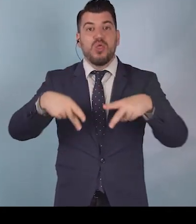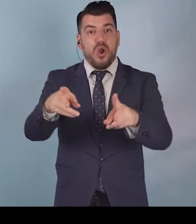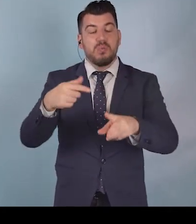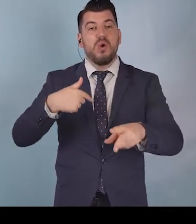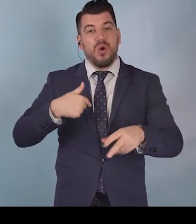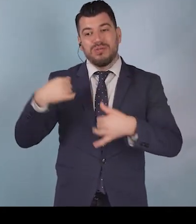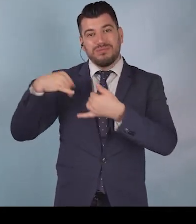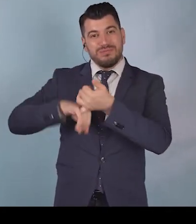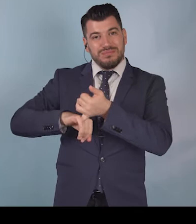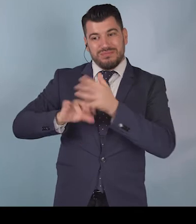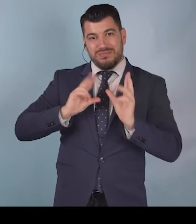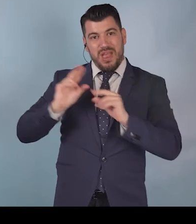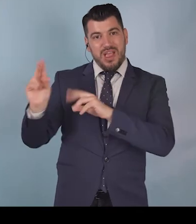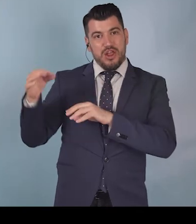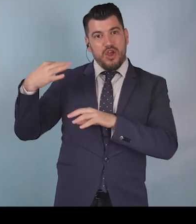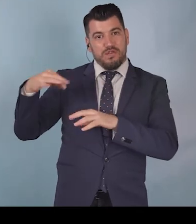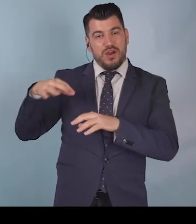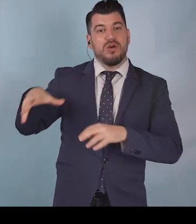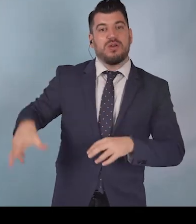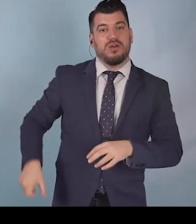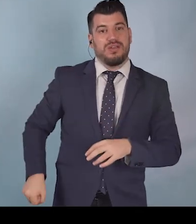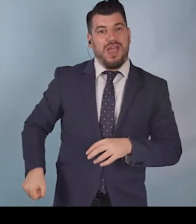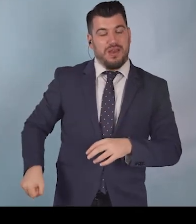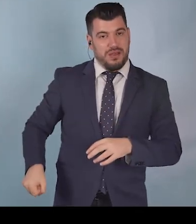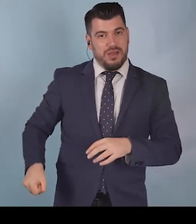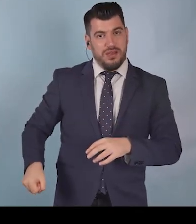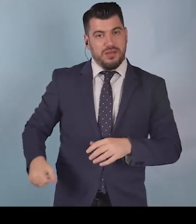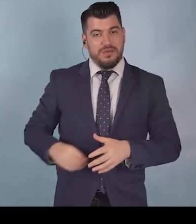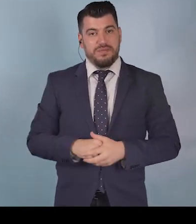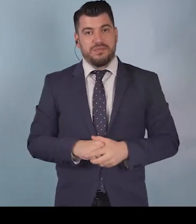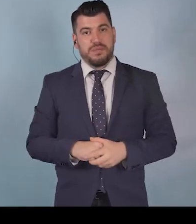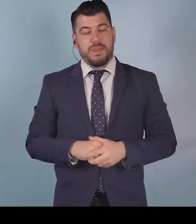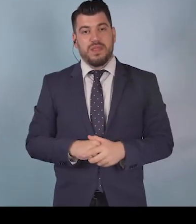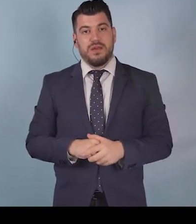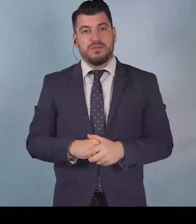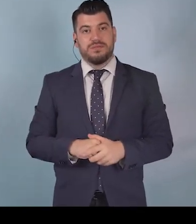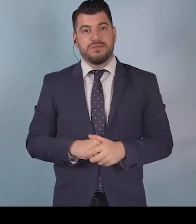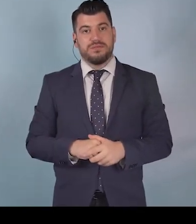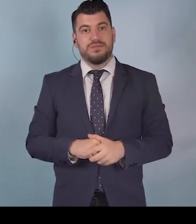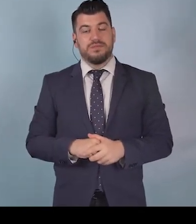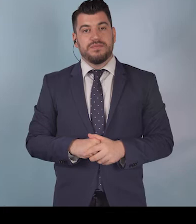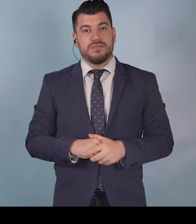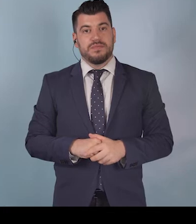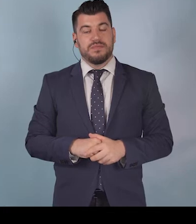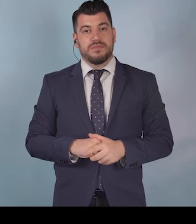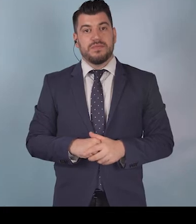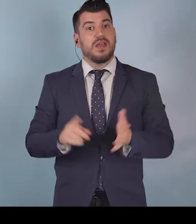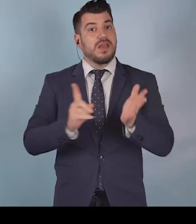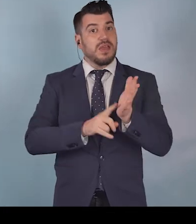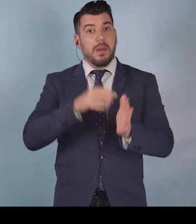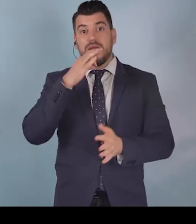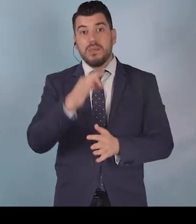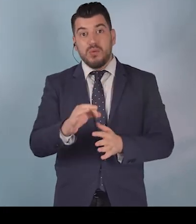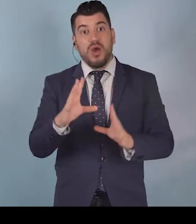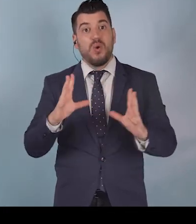της συντρόφου σε δημόσιο χώρο. Και ταυτόχρονα, να πούμε ότι είναι